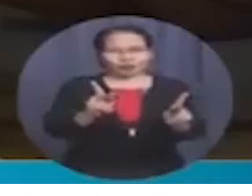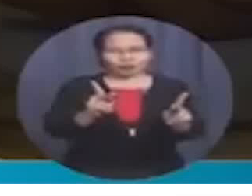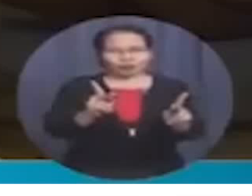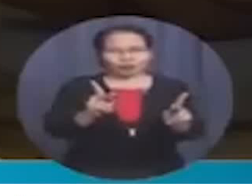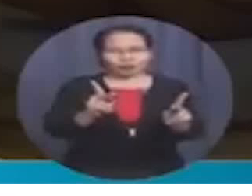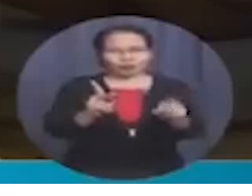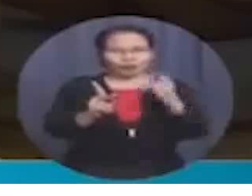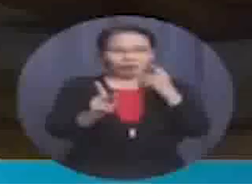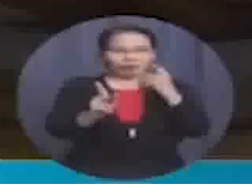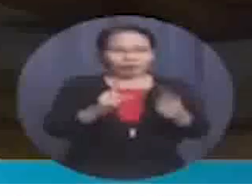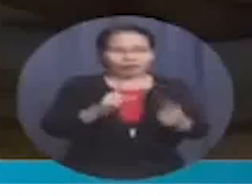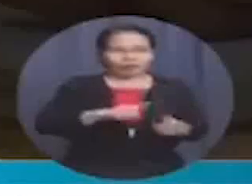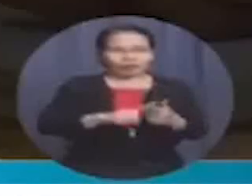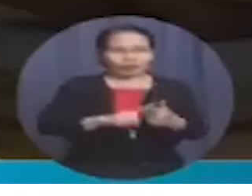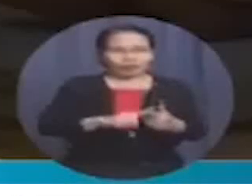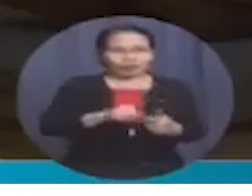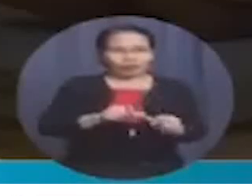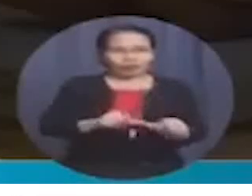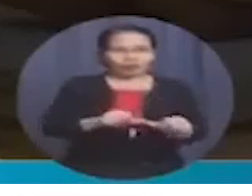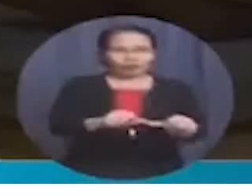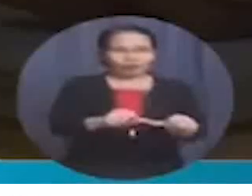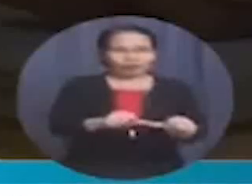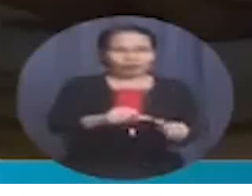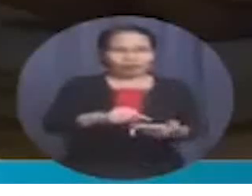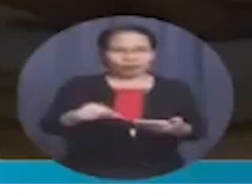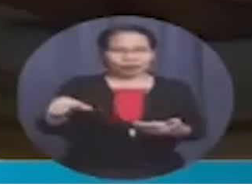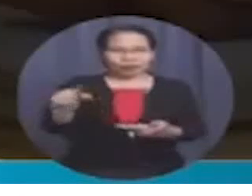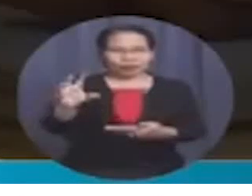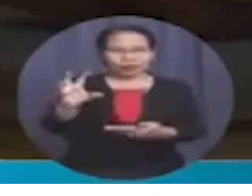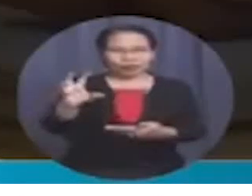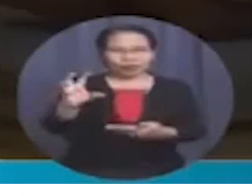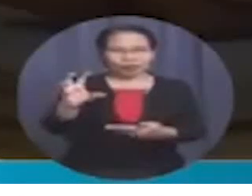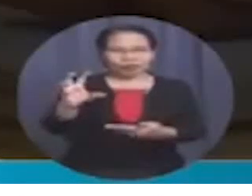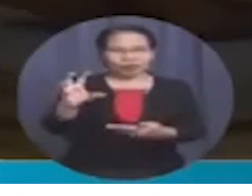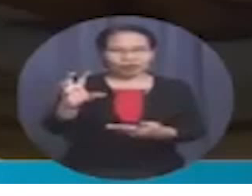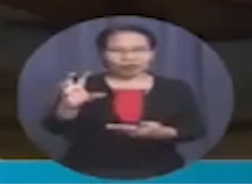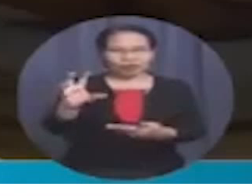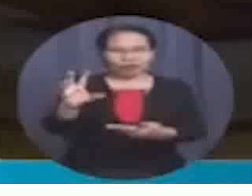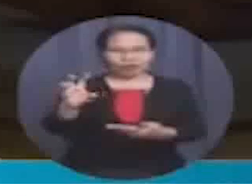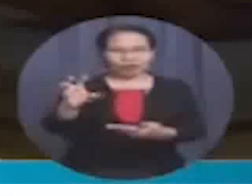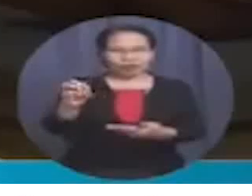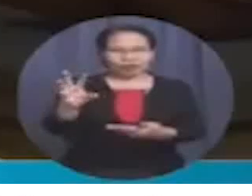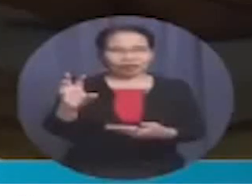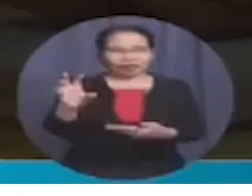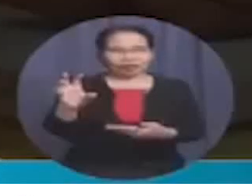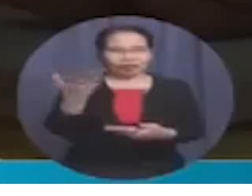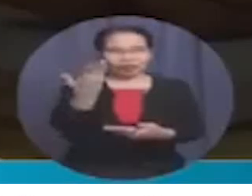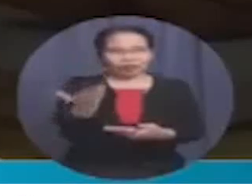No? Tapos, kung pagpapatuloy niya, pagdating sa versikulo 15, sabi niya,